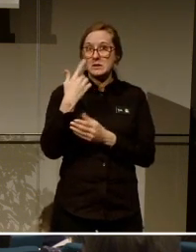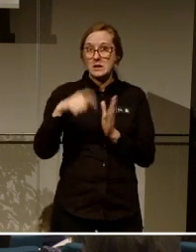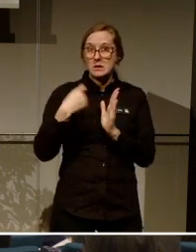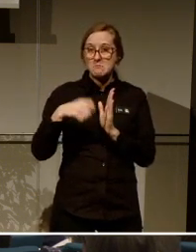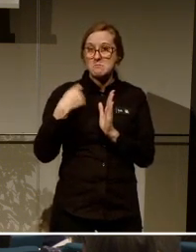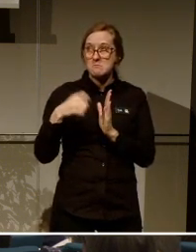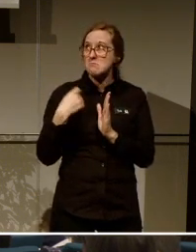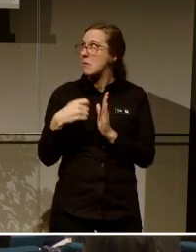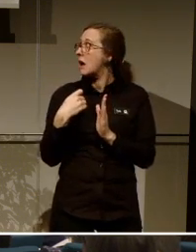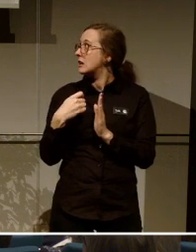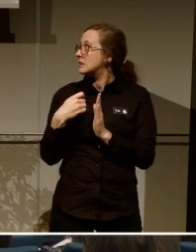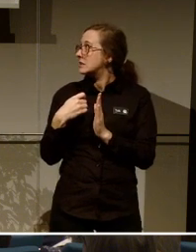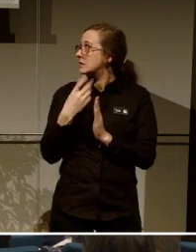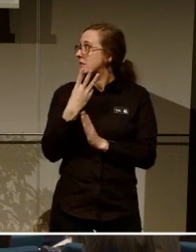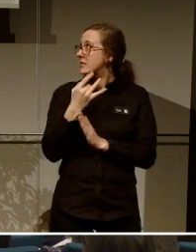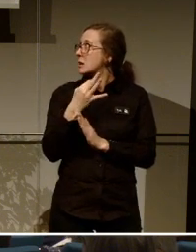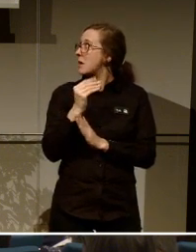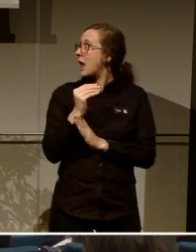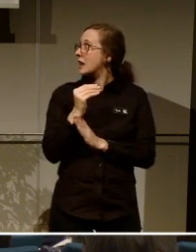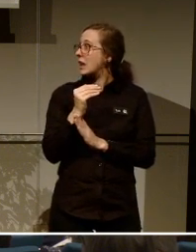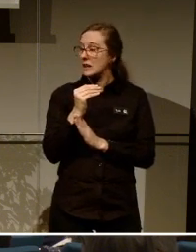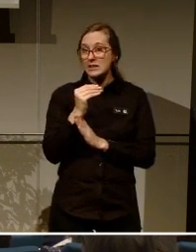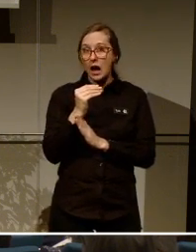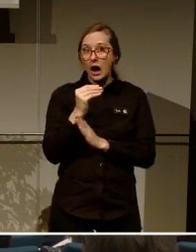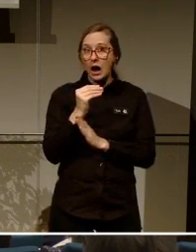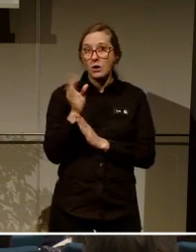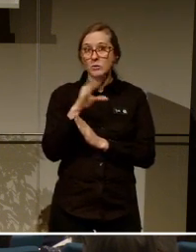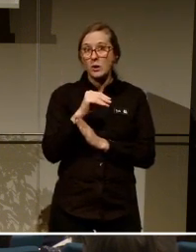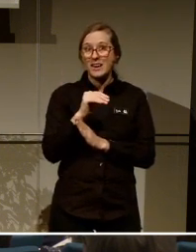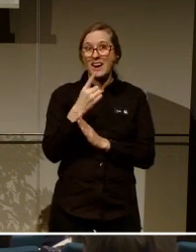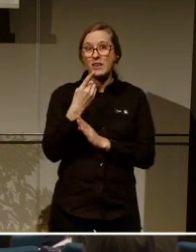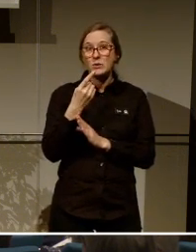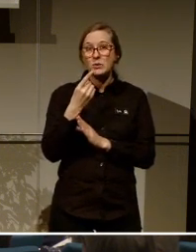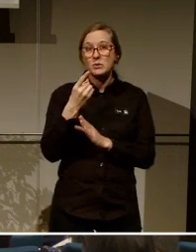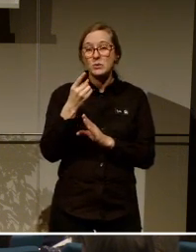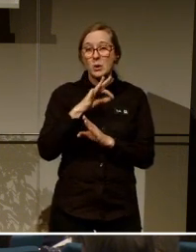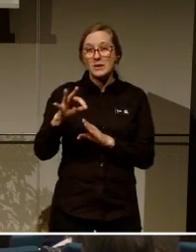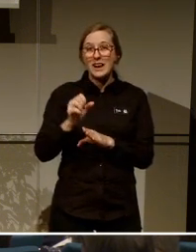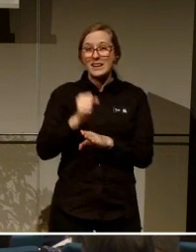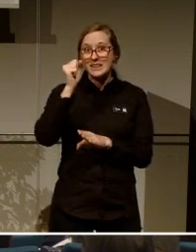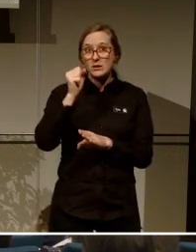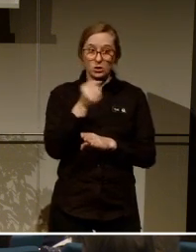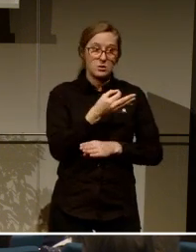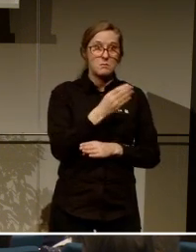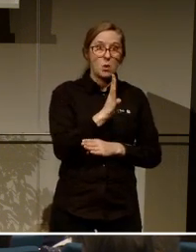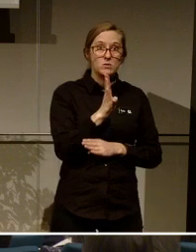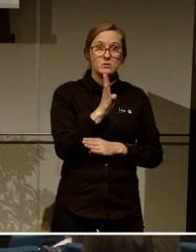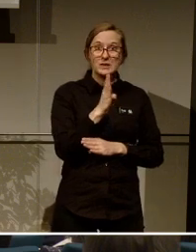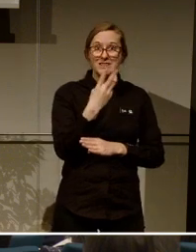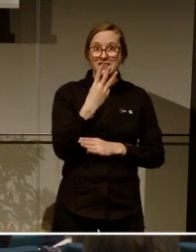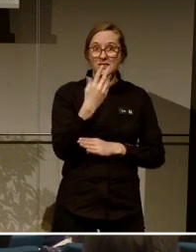Wikipedia-artiklarna, 119 timmar. Då är det 5 sekunder per visning jag räknat. Och sen podden, 38 timmar.